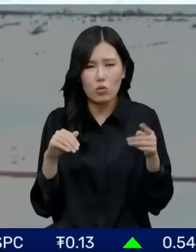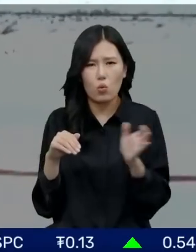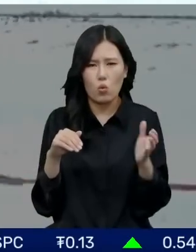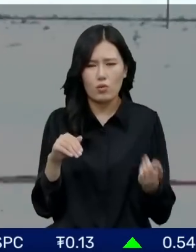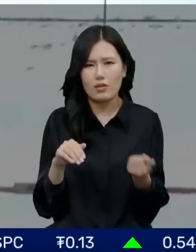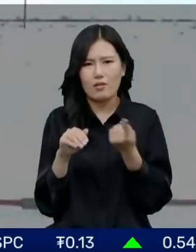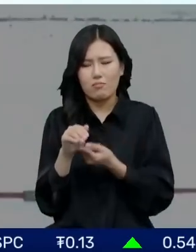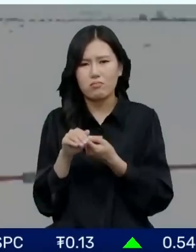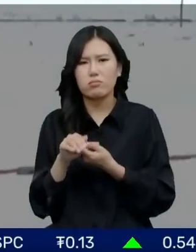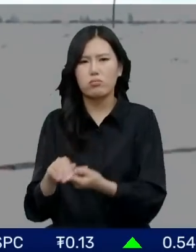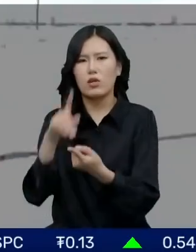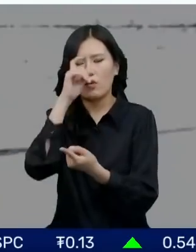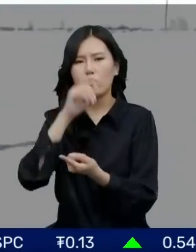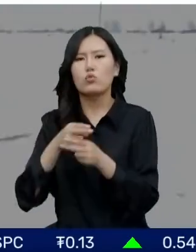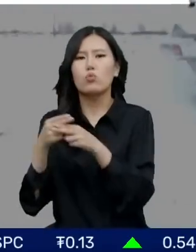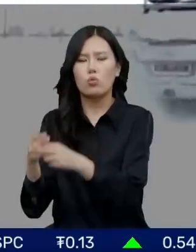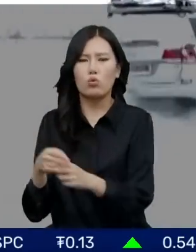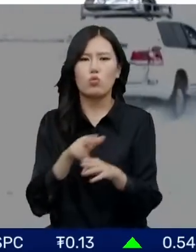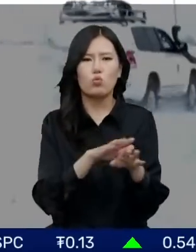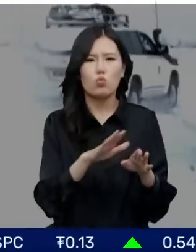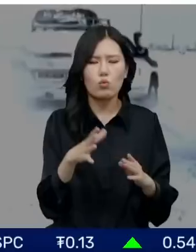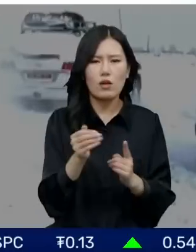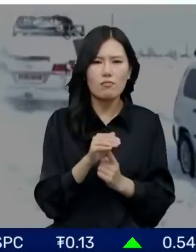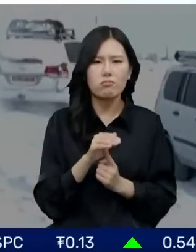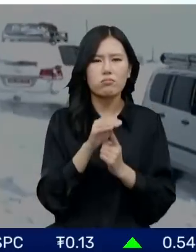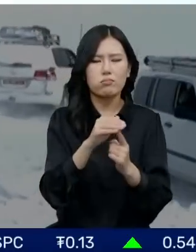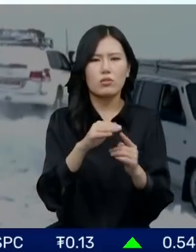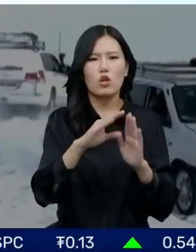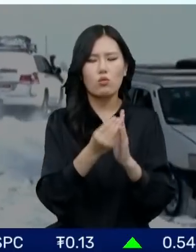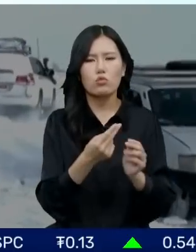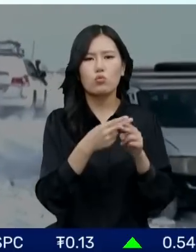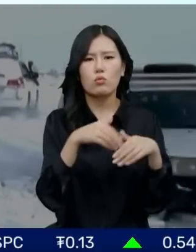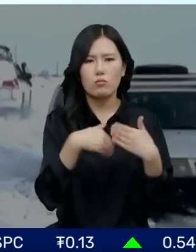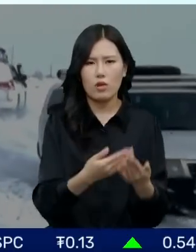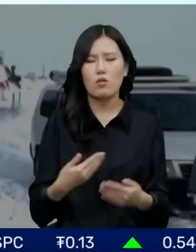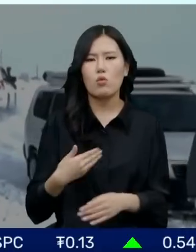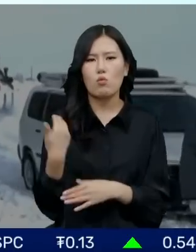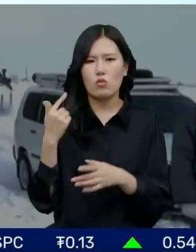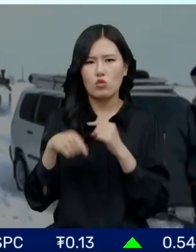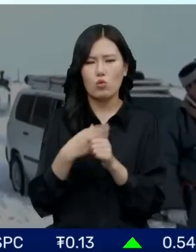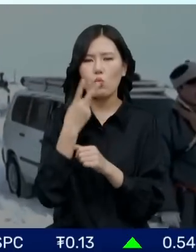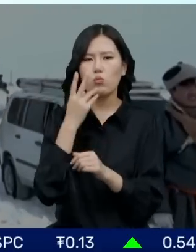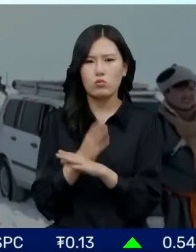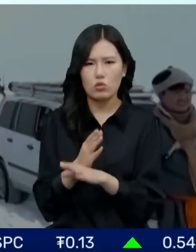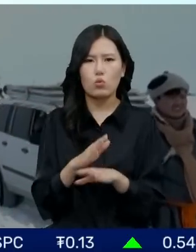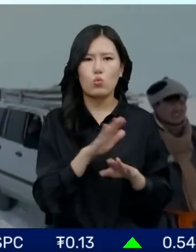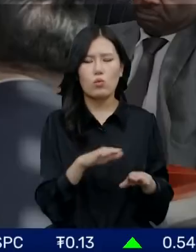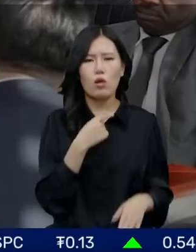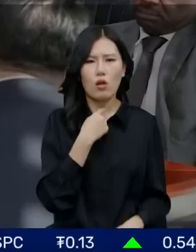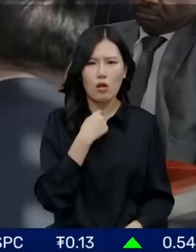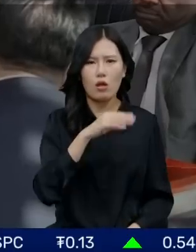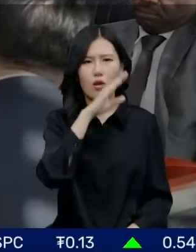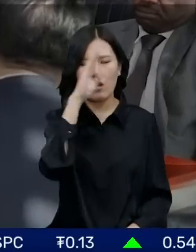замун хүүхдүүдийг гэр бүлтэнд гих зэргээр хөргөж өгөхөд дэмжлэг үзүүлсэн. Хамгийн наад захын хүүхдийн ханиалга, халуун бууруулах юм